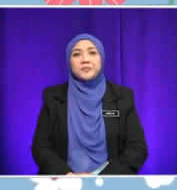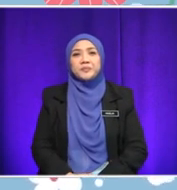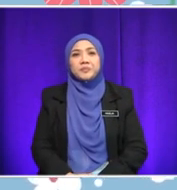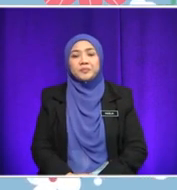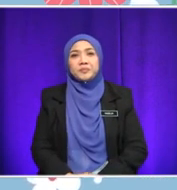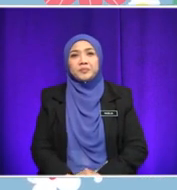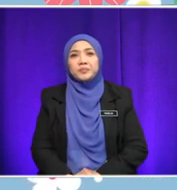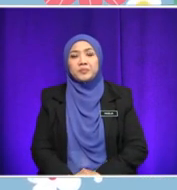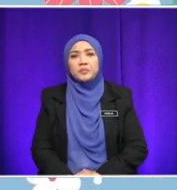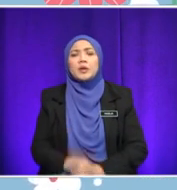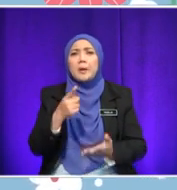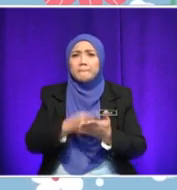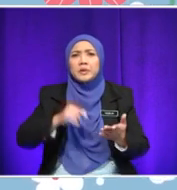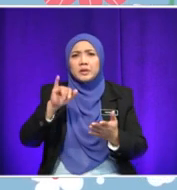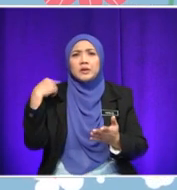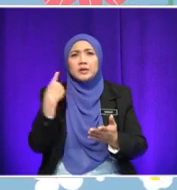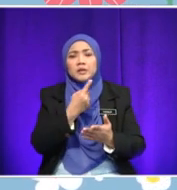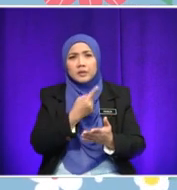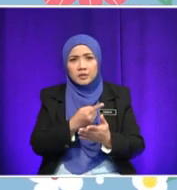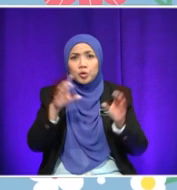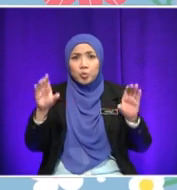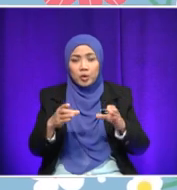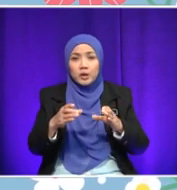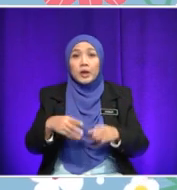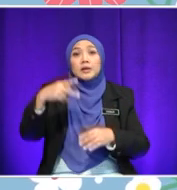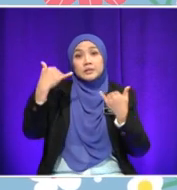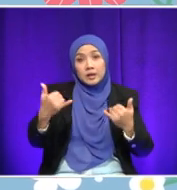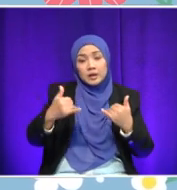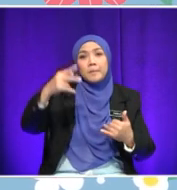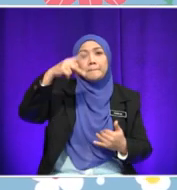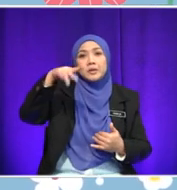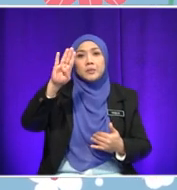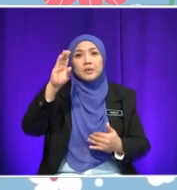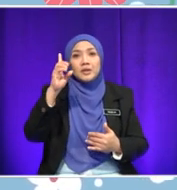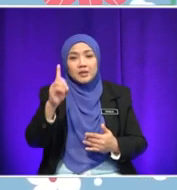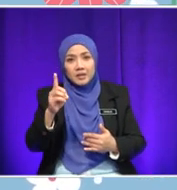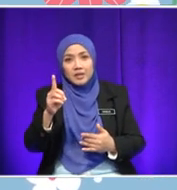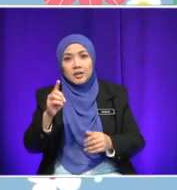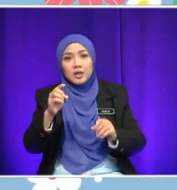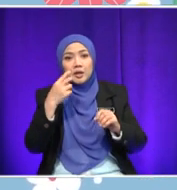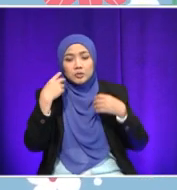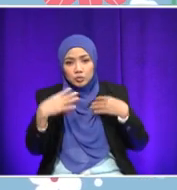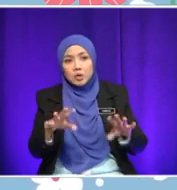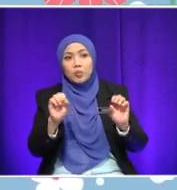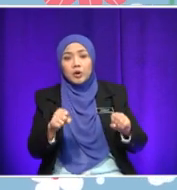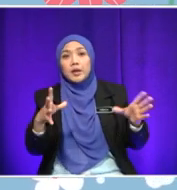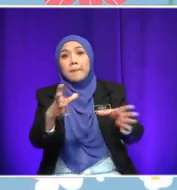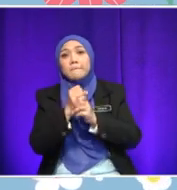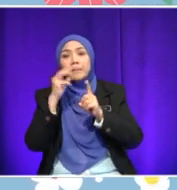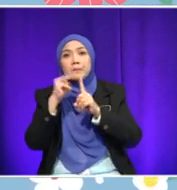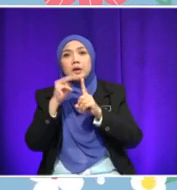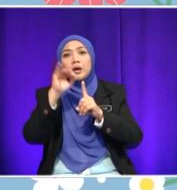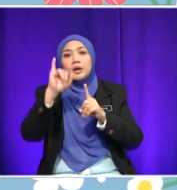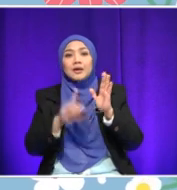apabila kita melakukan penaksiran dalam bidik jari ini sudah memadai untuk mendapat skor yang tinggi dan kebiasaannya skor ini akan